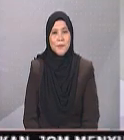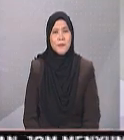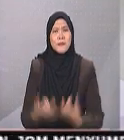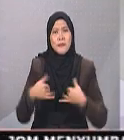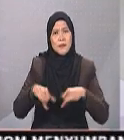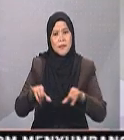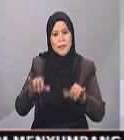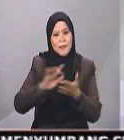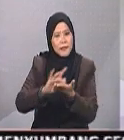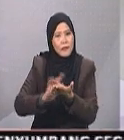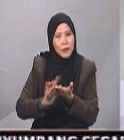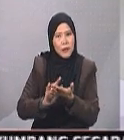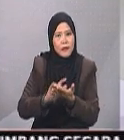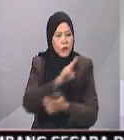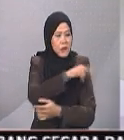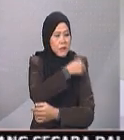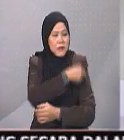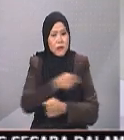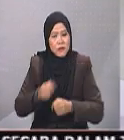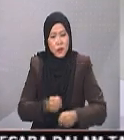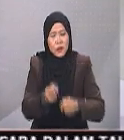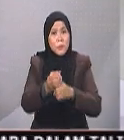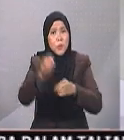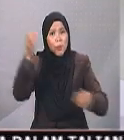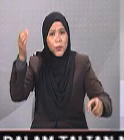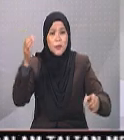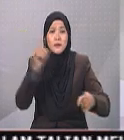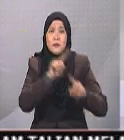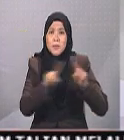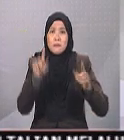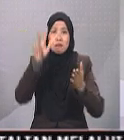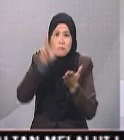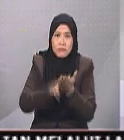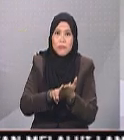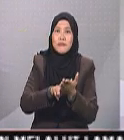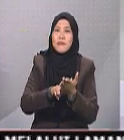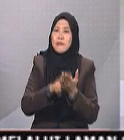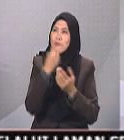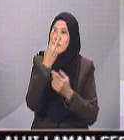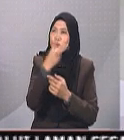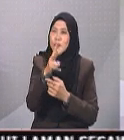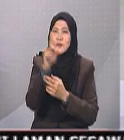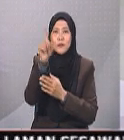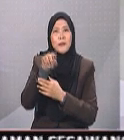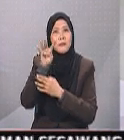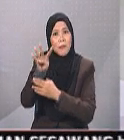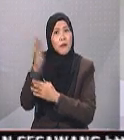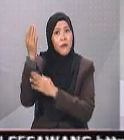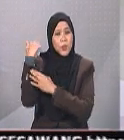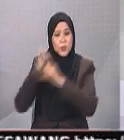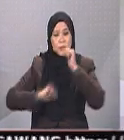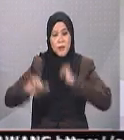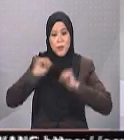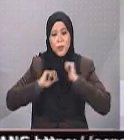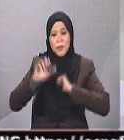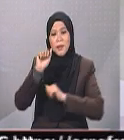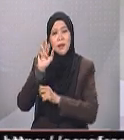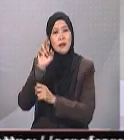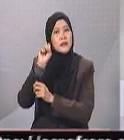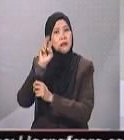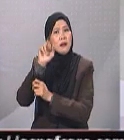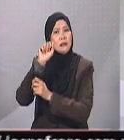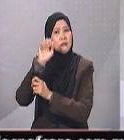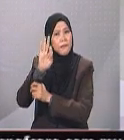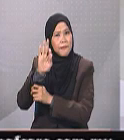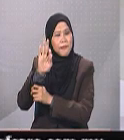Masih dirawat di Hospital Sungai Buloh selepas disahkan positif COVID-19 pada 12 April lalu. Pelakon Ashraf Muslim akui